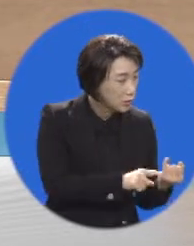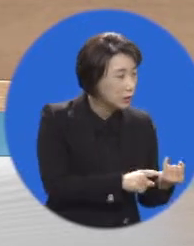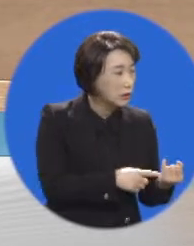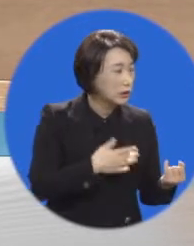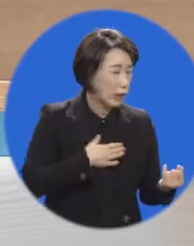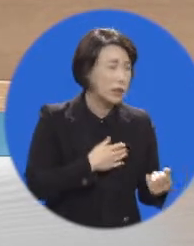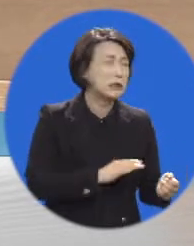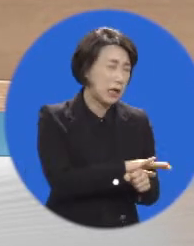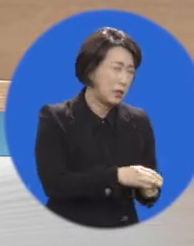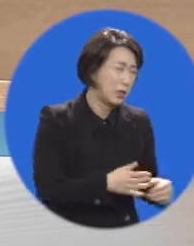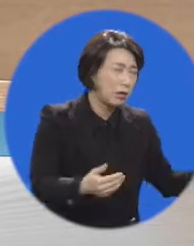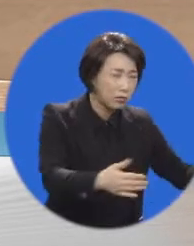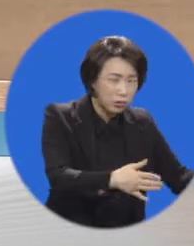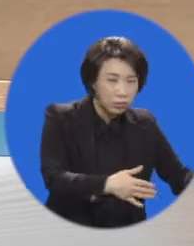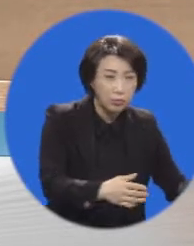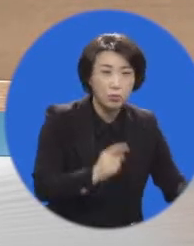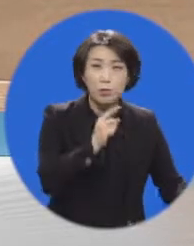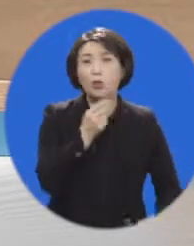한마디 못해?